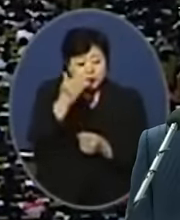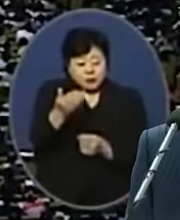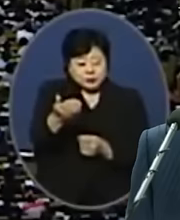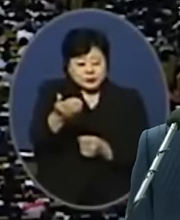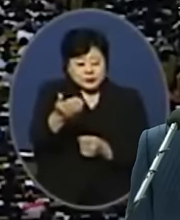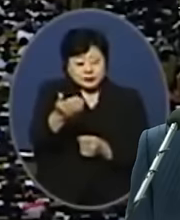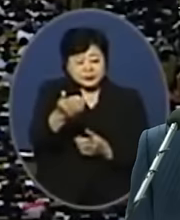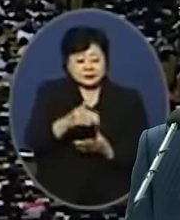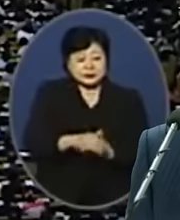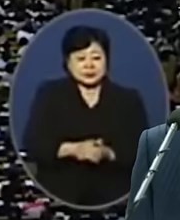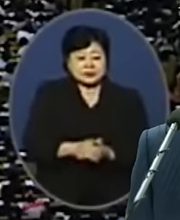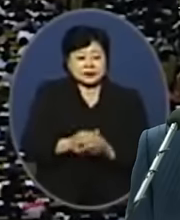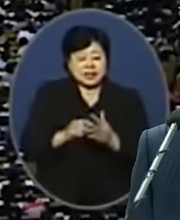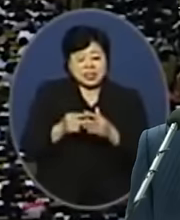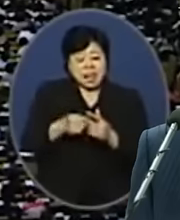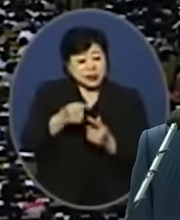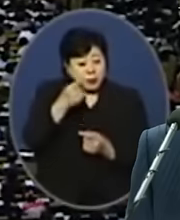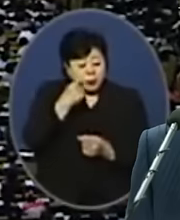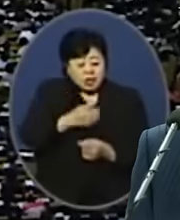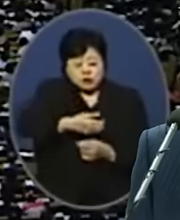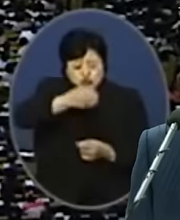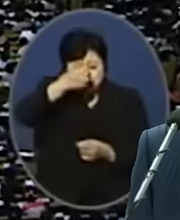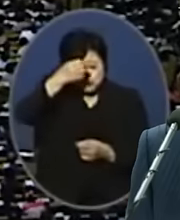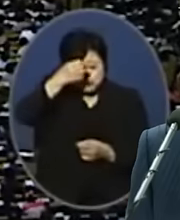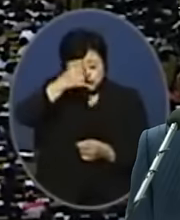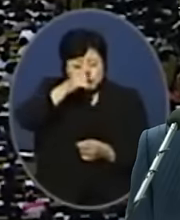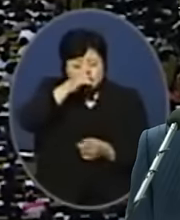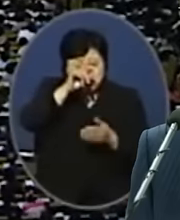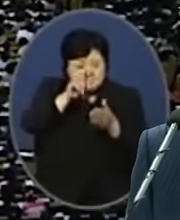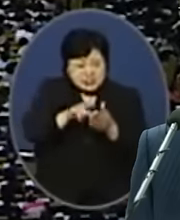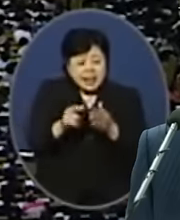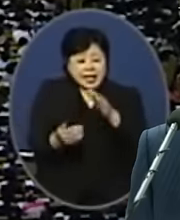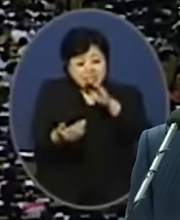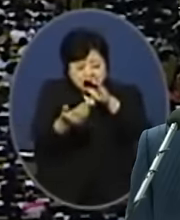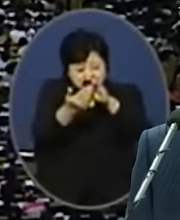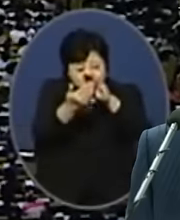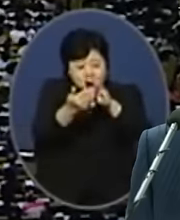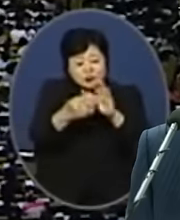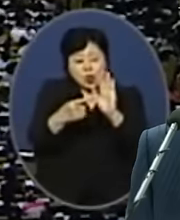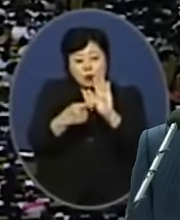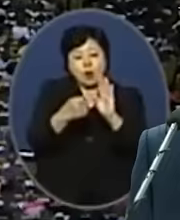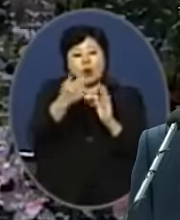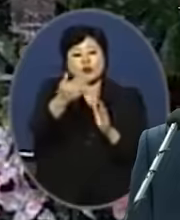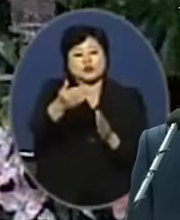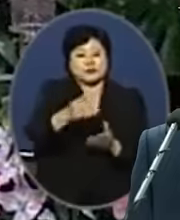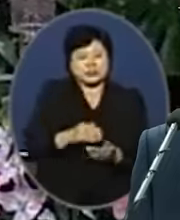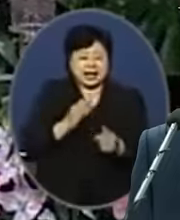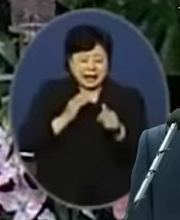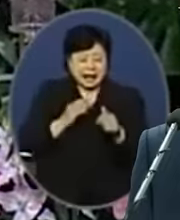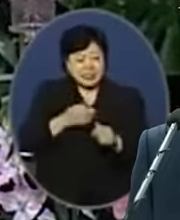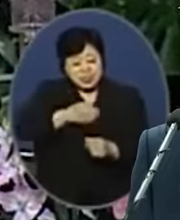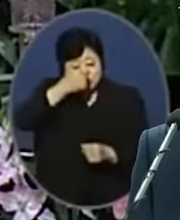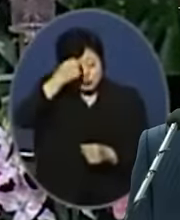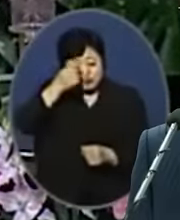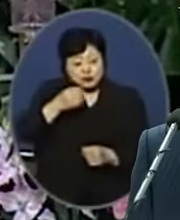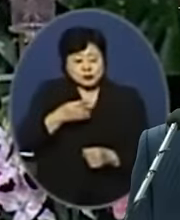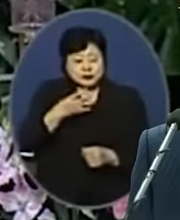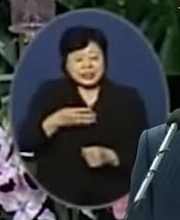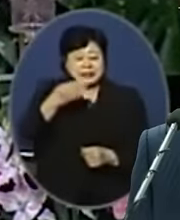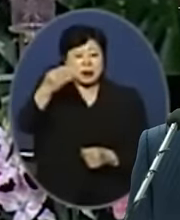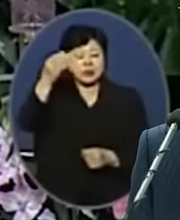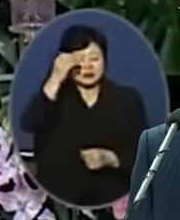여러분이 이해하지 못하는 꿈이라도 꾸고 있으면 그 꿈은 이루어서 보여주는 것입니다. 간절한 꿈은 제